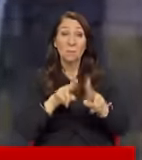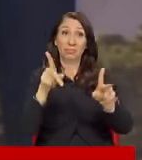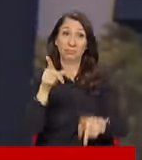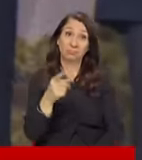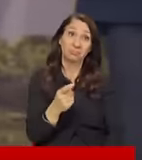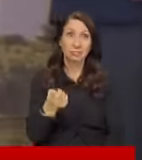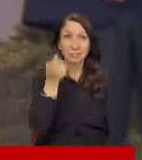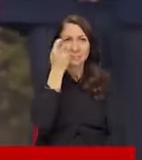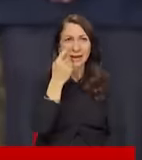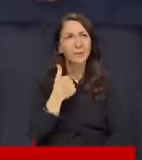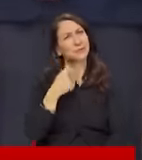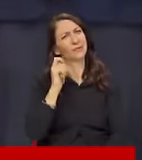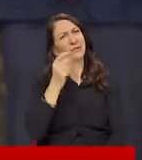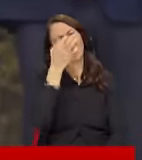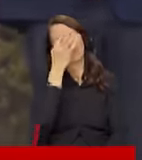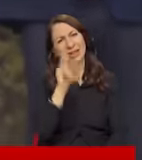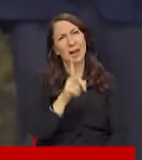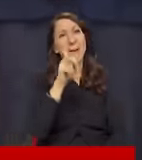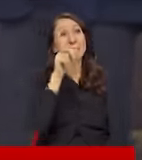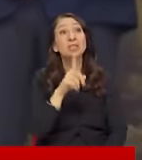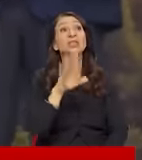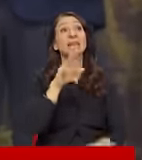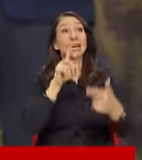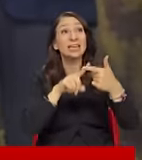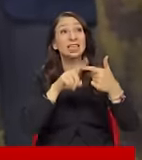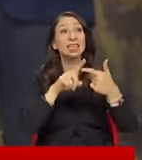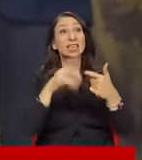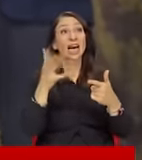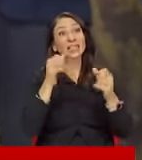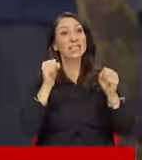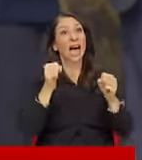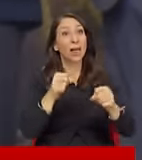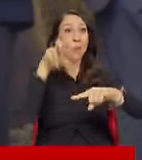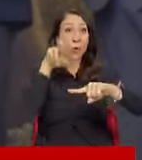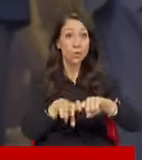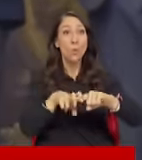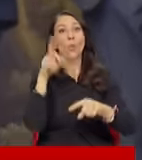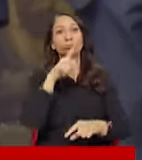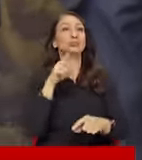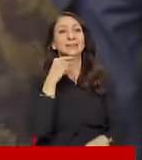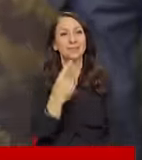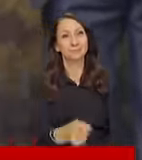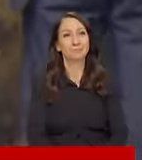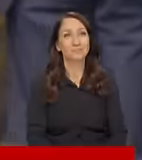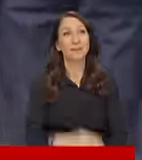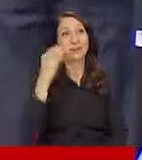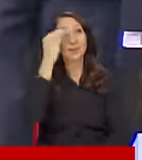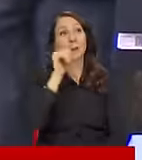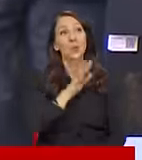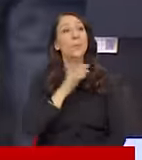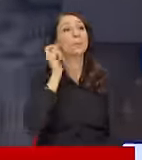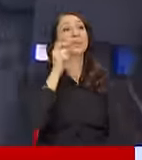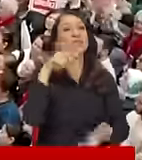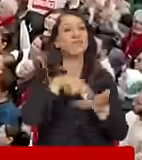kırdın. Dedim ki vallahi birincide değil ama ikincide daha sağlam oturuyorum da ondan dedim. Ekrem İmamoğlu'nun